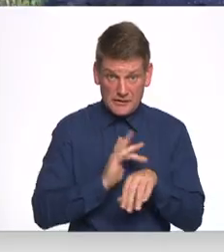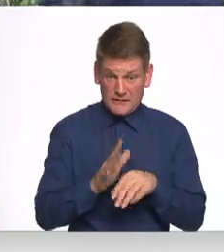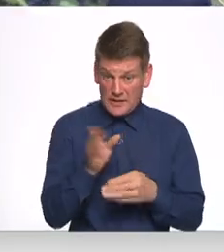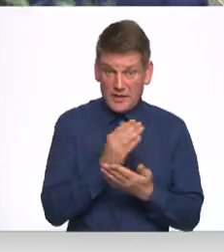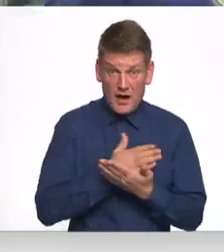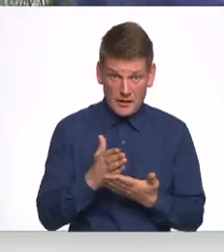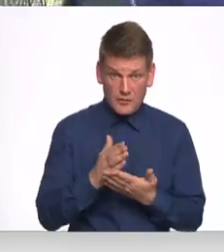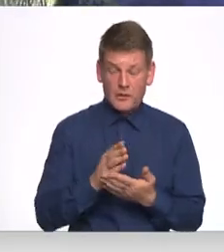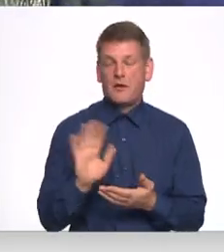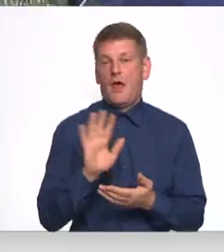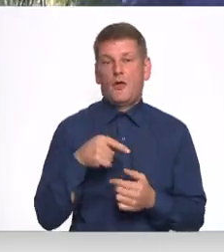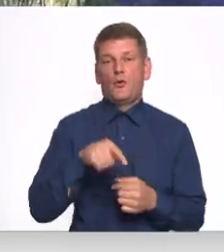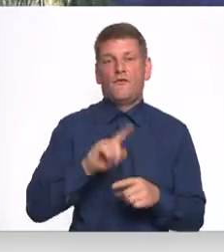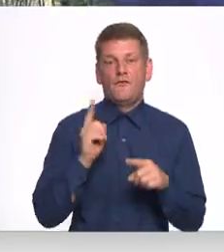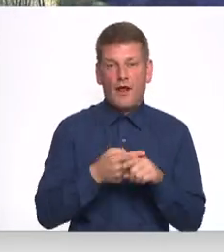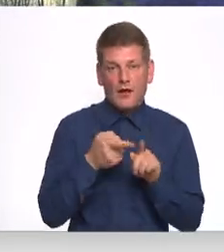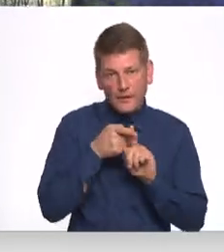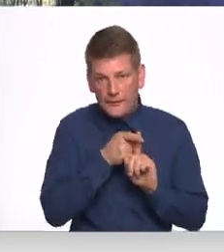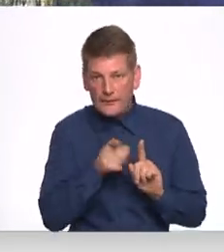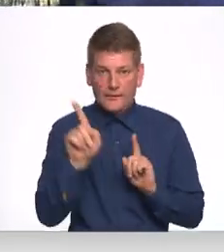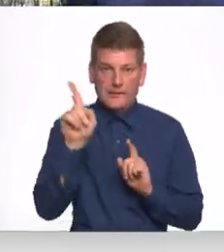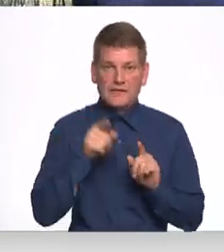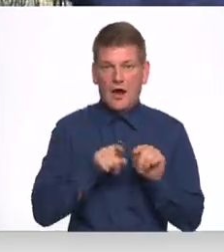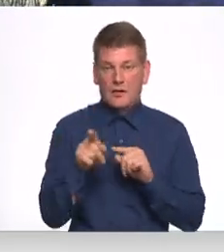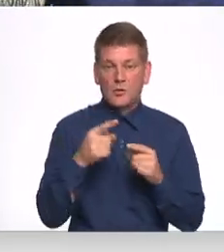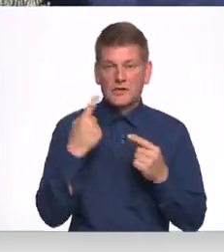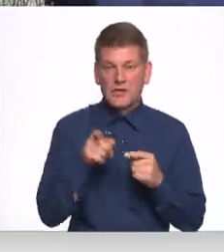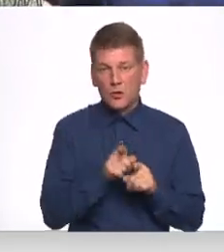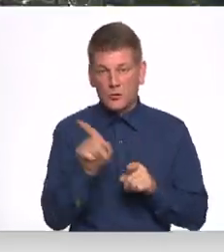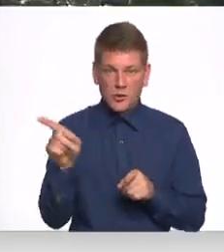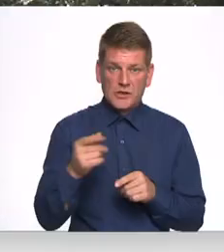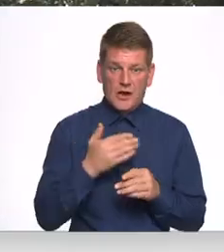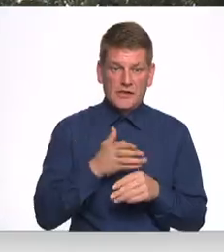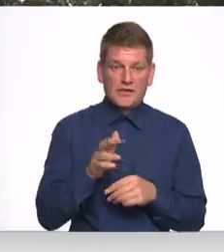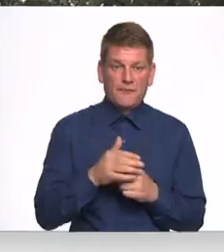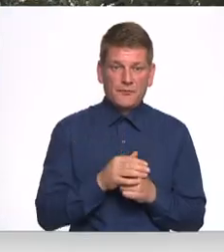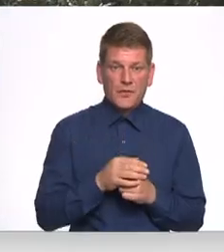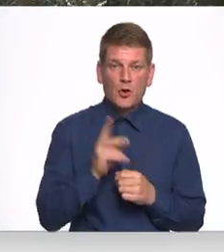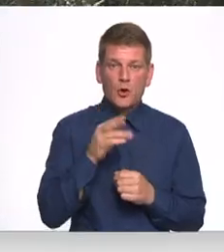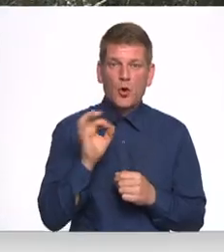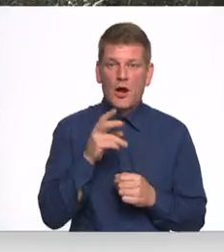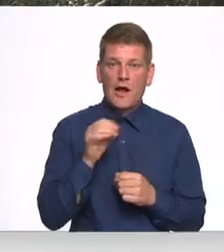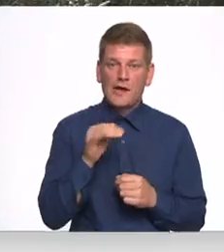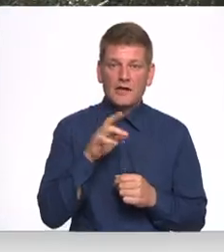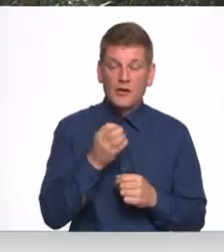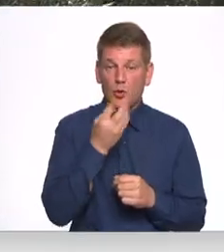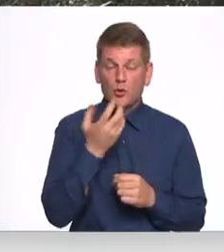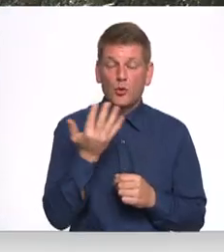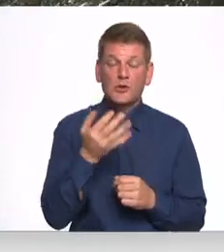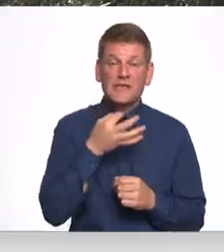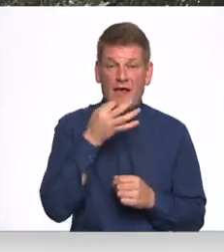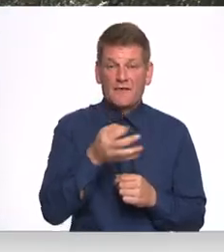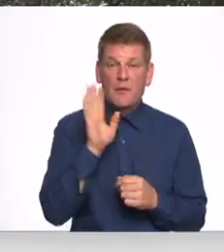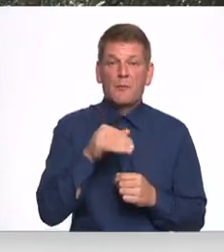kārtībā, nē, tur vēl viņai aiziet vienu saknīti, uz citu pusi aiziet. Krokainās rozes, kuras bieži mēdzam devēt arī